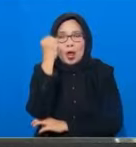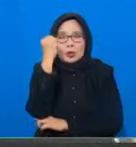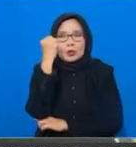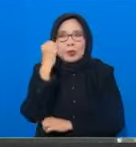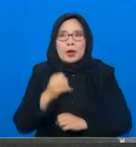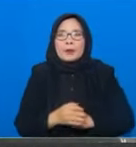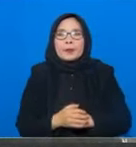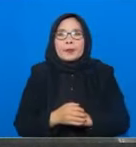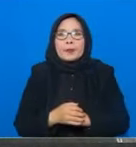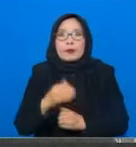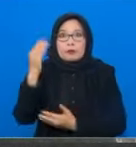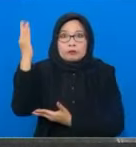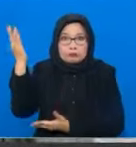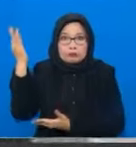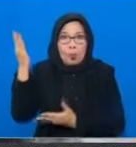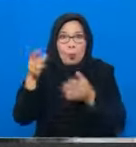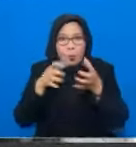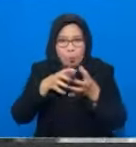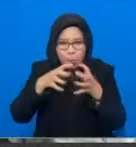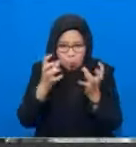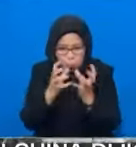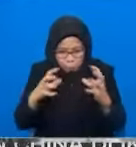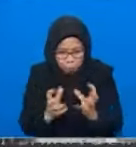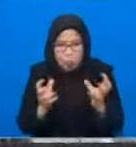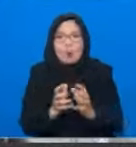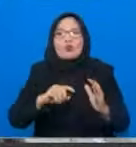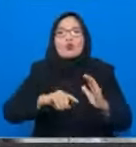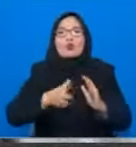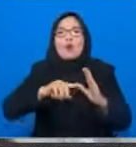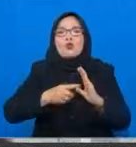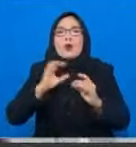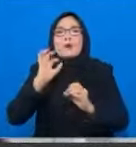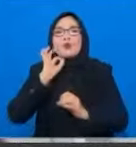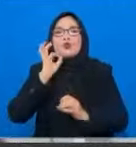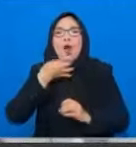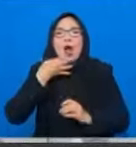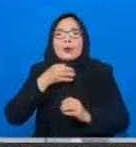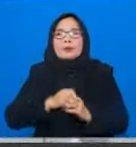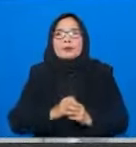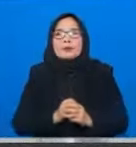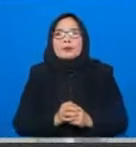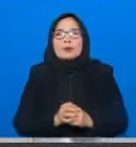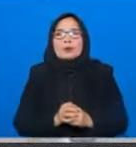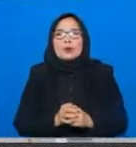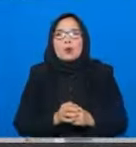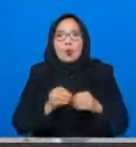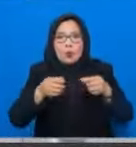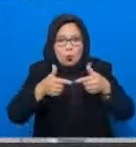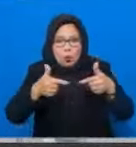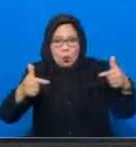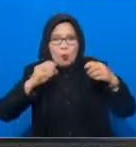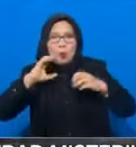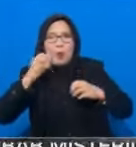dan Alligator di halaman rumah Agus Arminto ini sudah mulai berbuah. Tidak tanggung-tanggung, ukuran buahnya